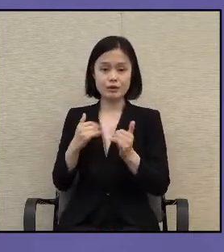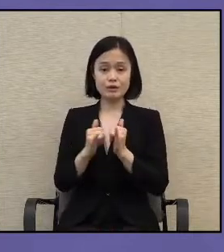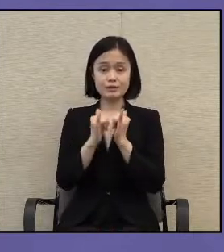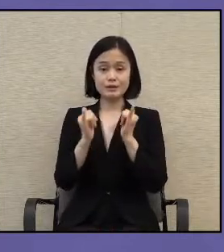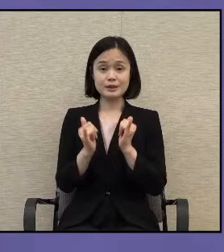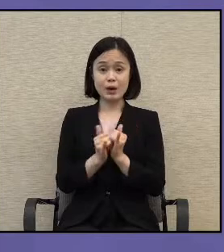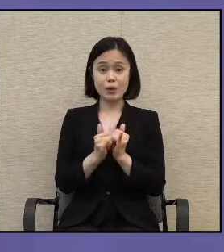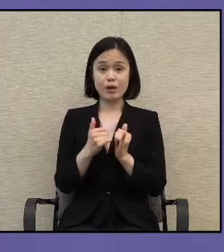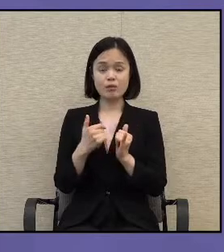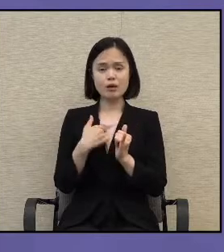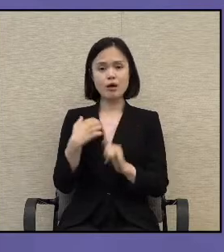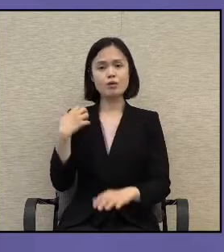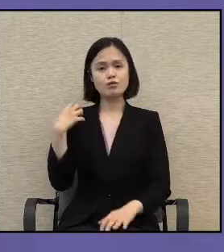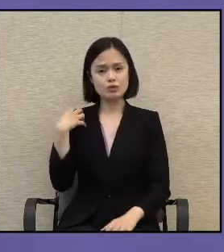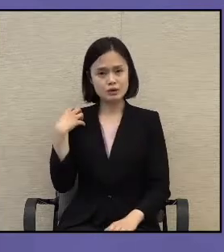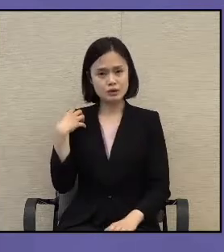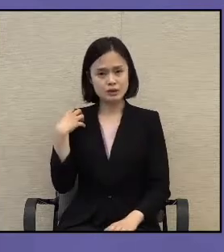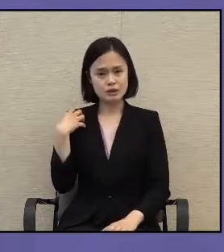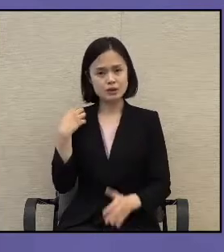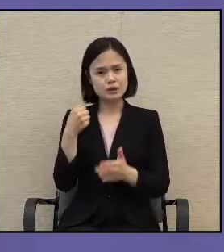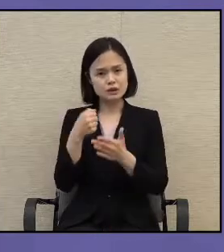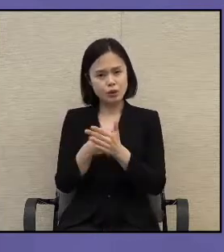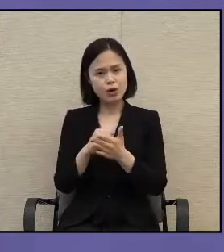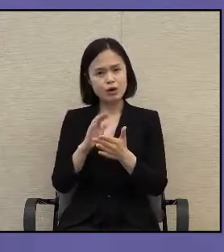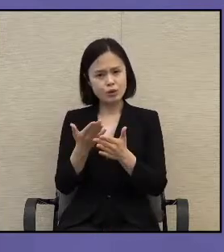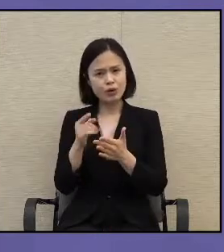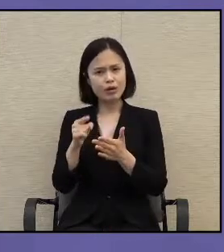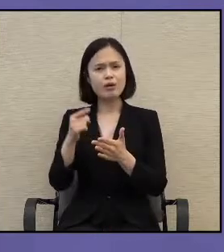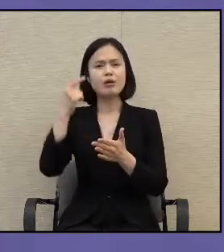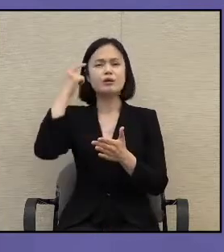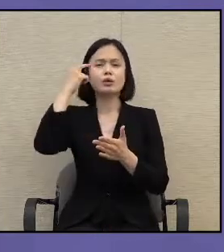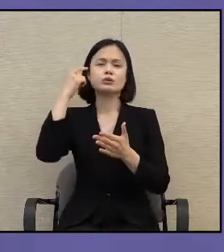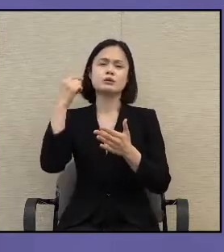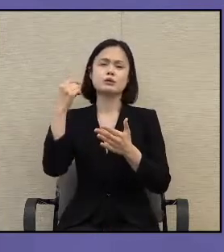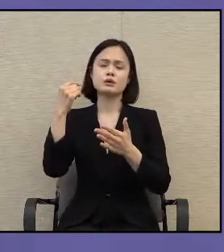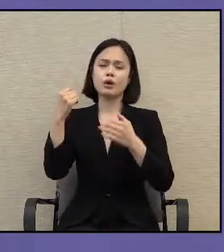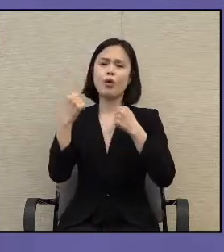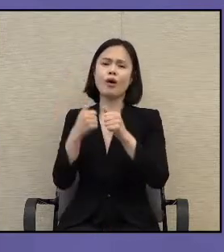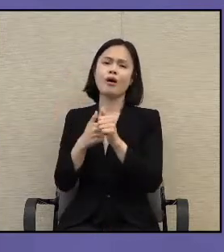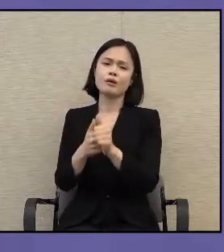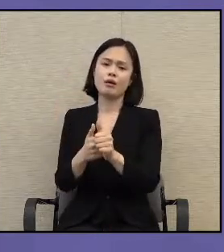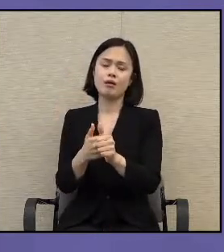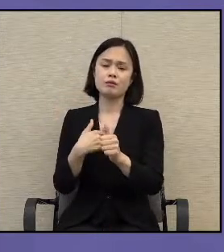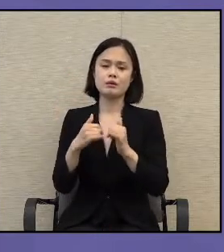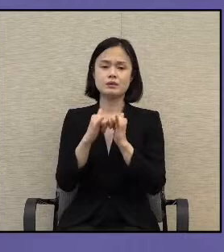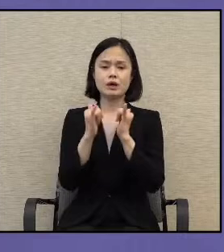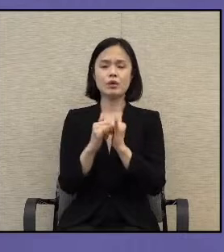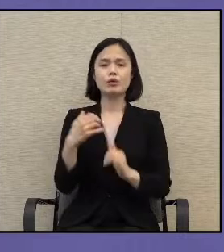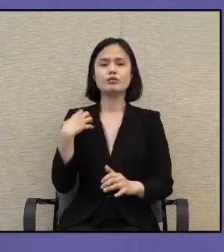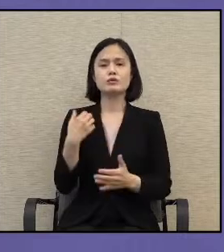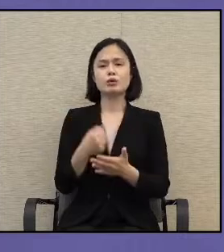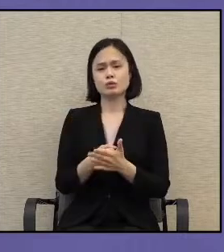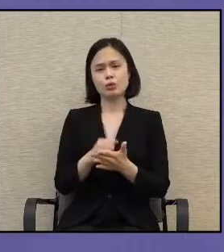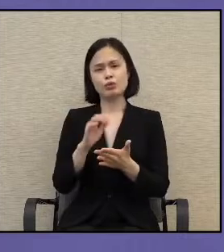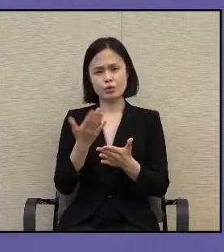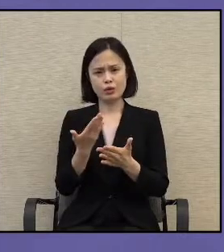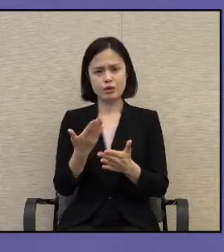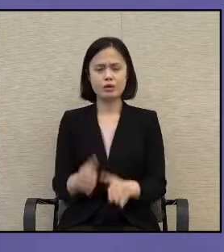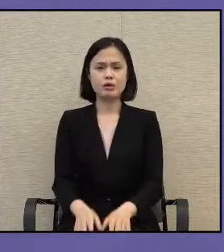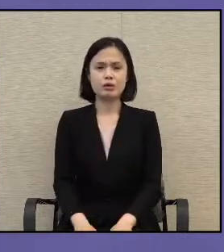사회에서의 위치들을 점하게 되는지가 이분의 삶을 결정하겠구나라고 하는 것들을 생각할 수 있을 것 같습니다.